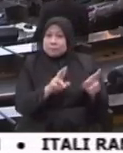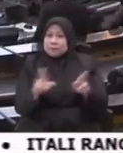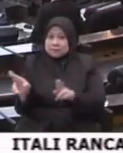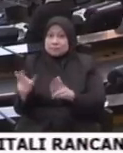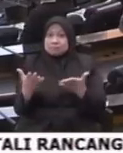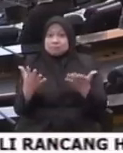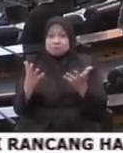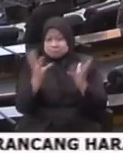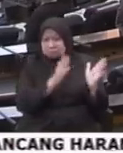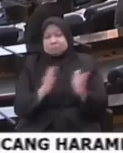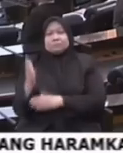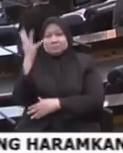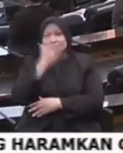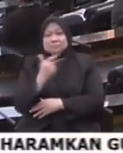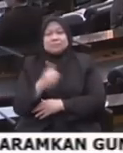rancangan yang benar